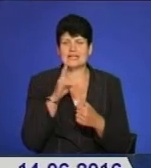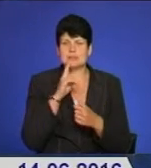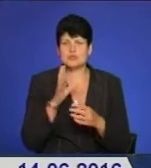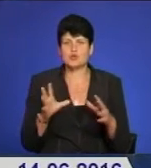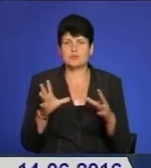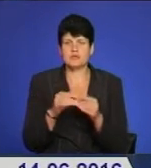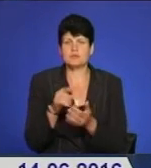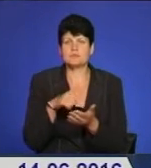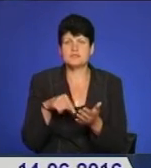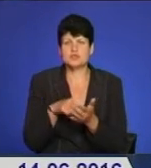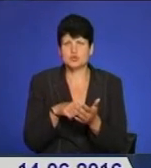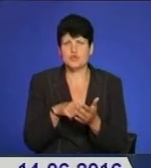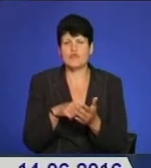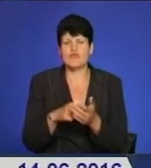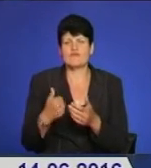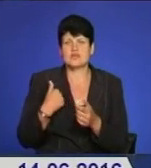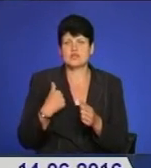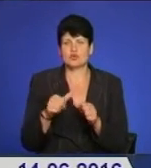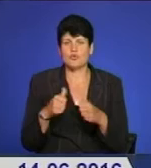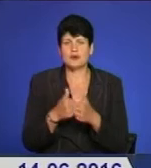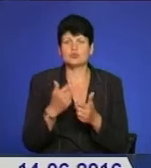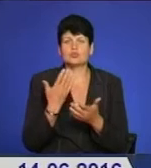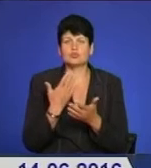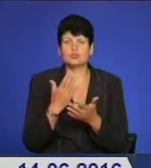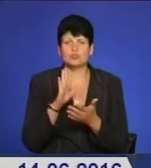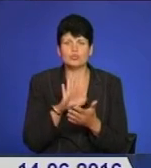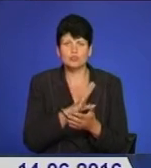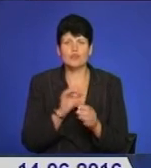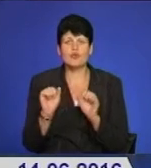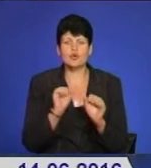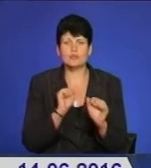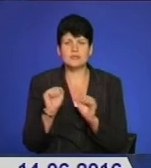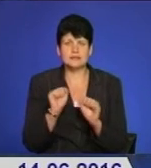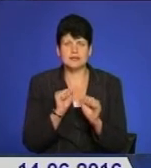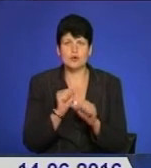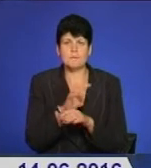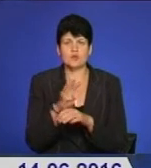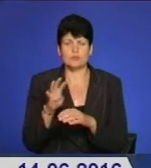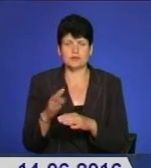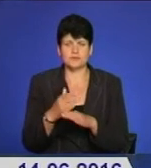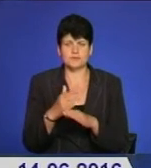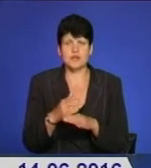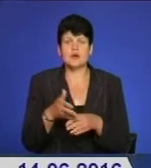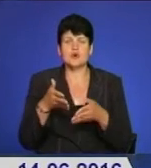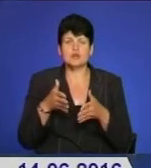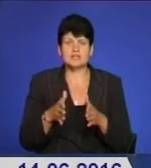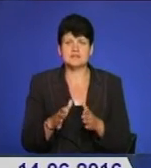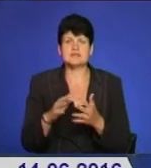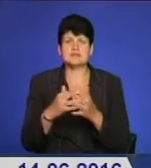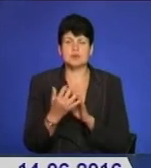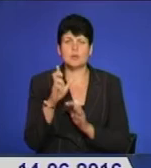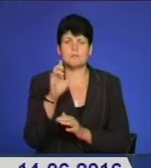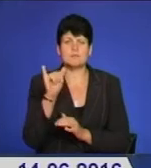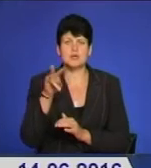об'єднаного міського військомату був командиром мінометної батареї військової частини В-29-50. Родом військовий з Білокриниці